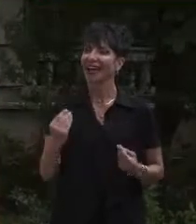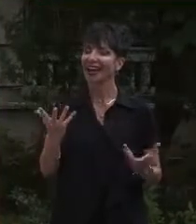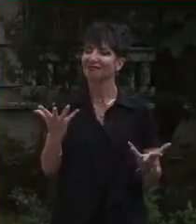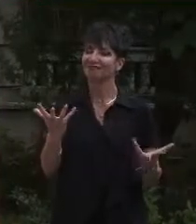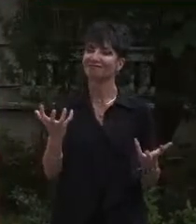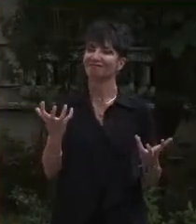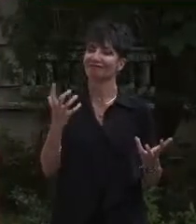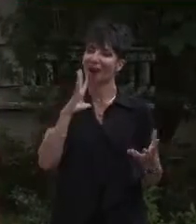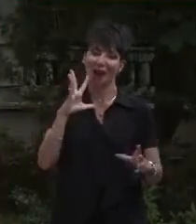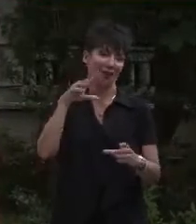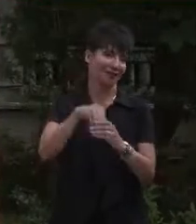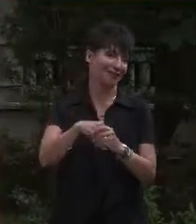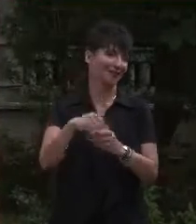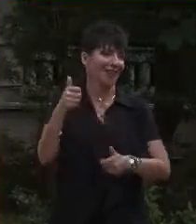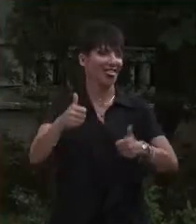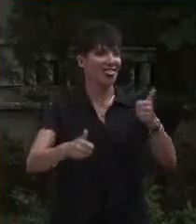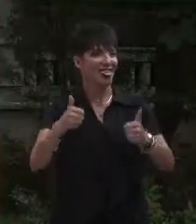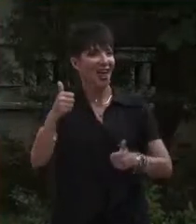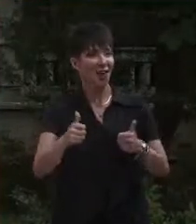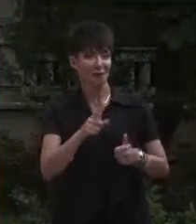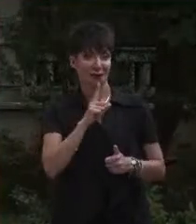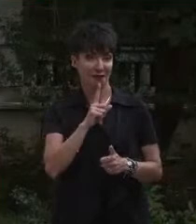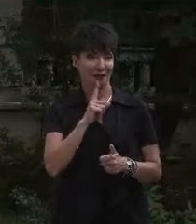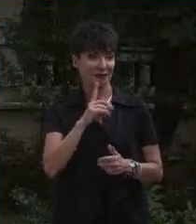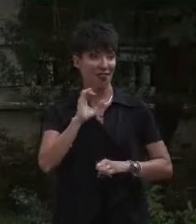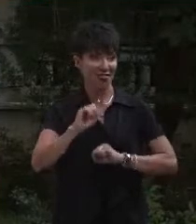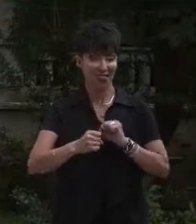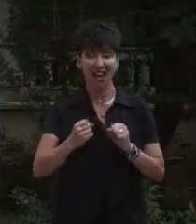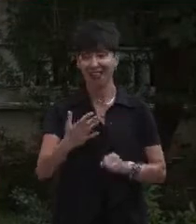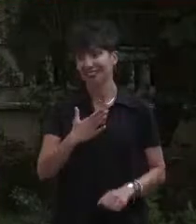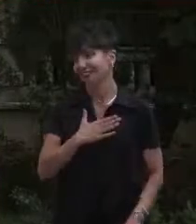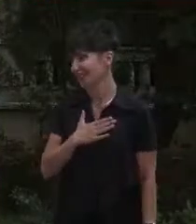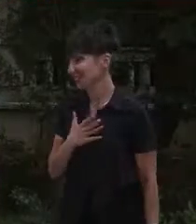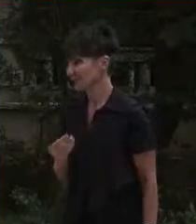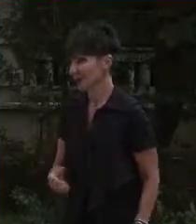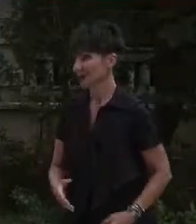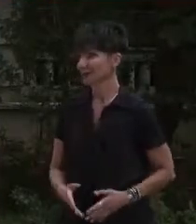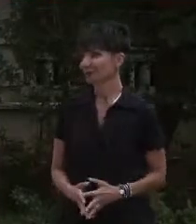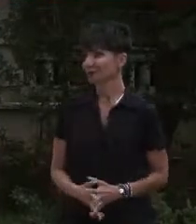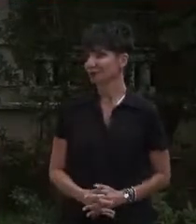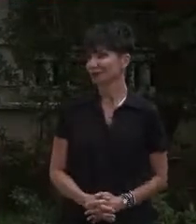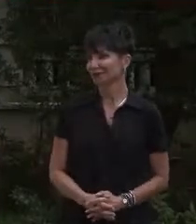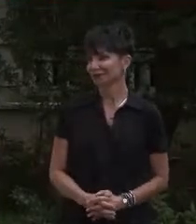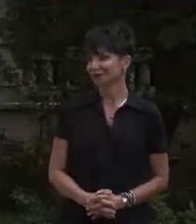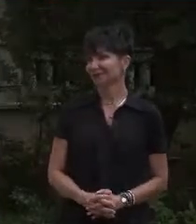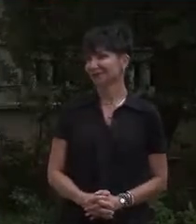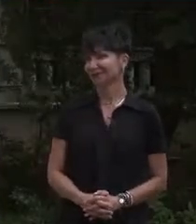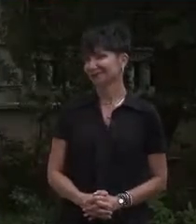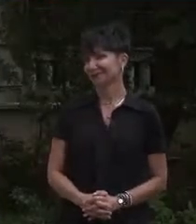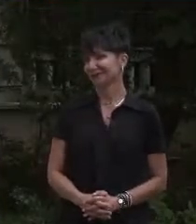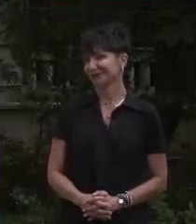διάθεση να πάρουν μέρος, να συμμετέχουν σε τέτοιου είδους δράσεις. Ευχαριστούμε πάρα πολύ για όλα.